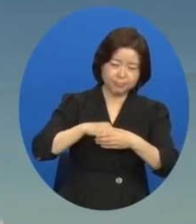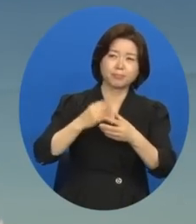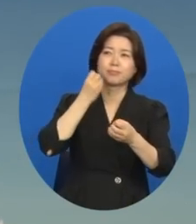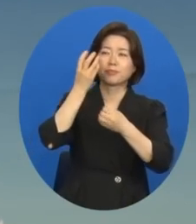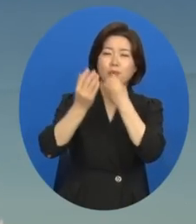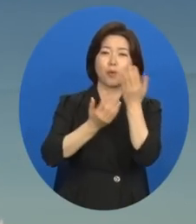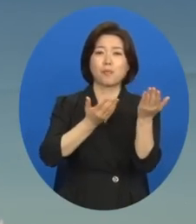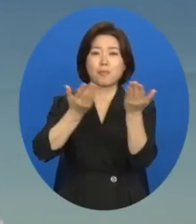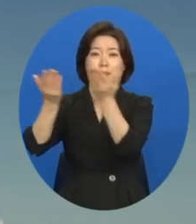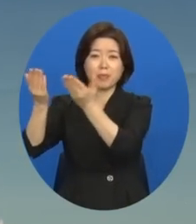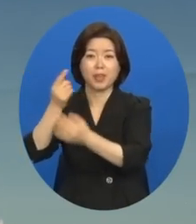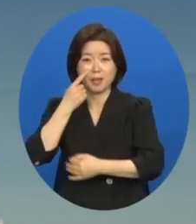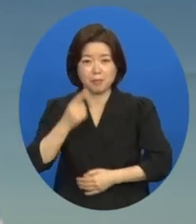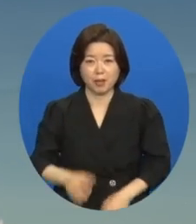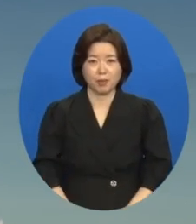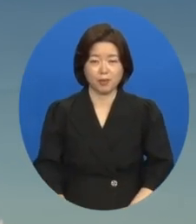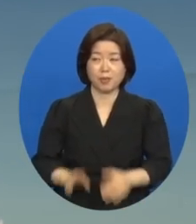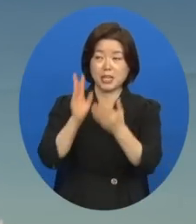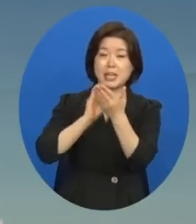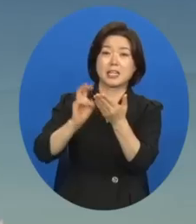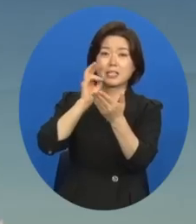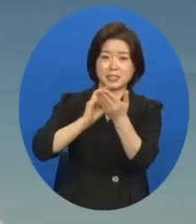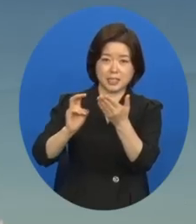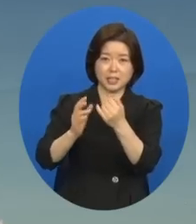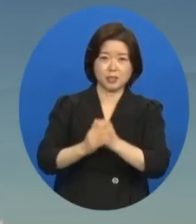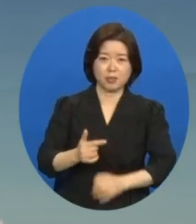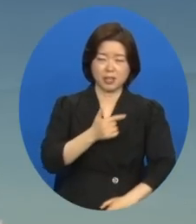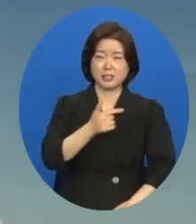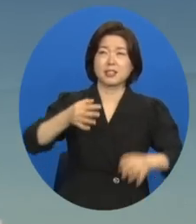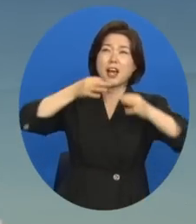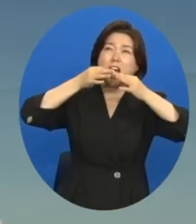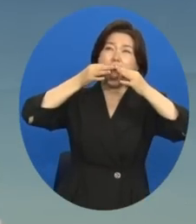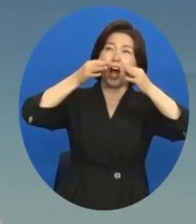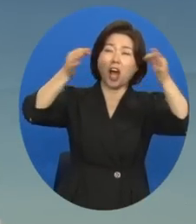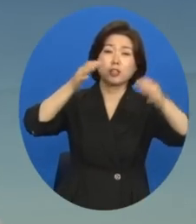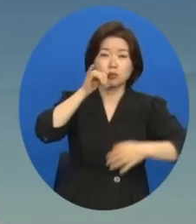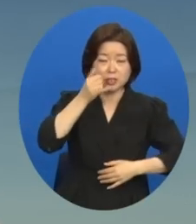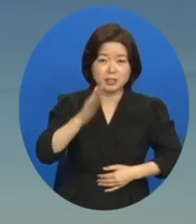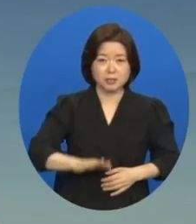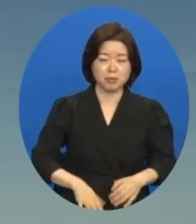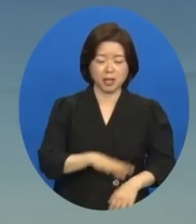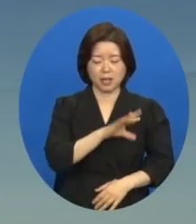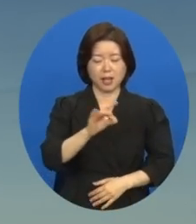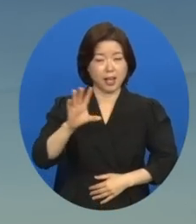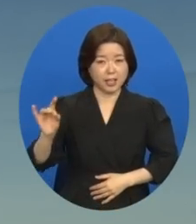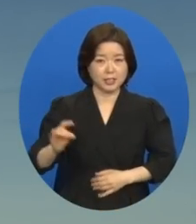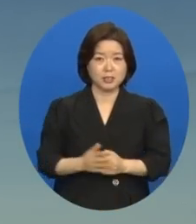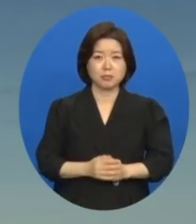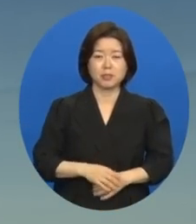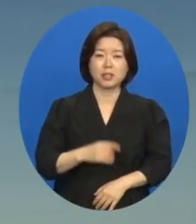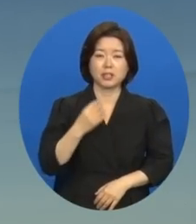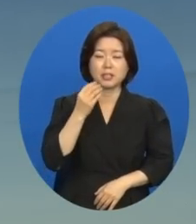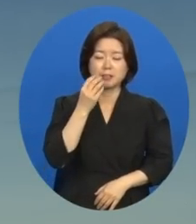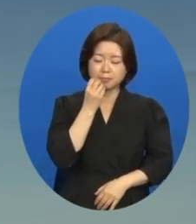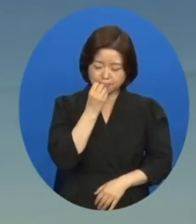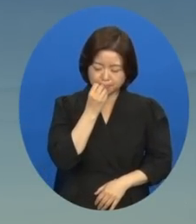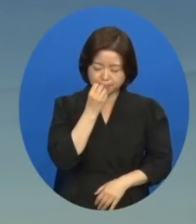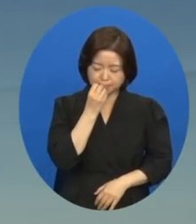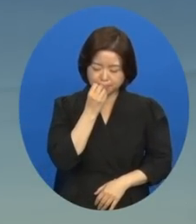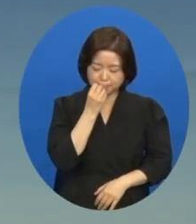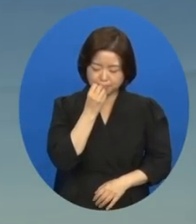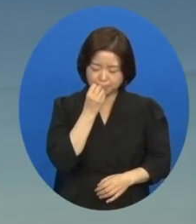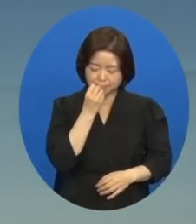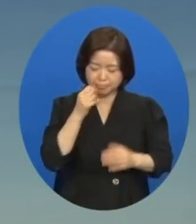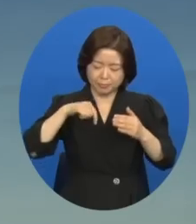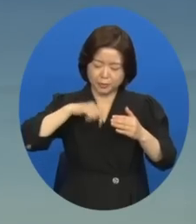겁니다. 찬양은 큰 소리로 부를 수도 있지만 때로는요 입을 벌리지도 못하고 부르는